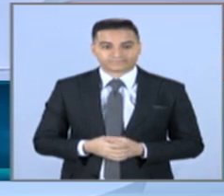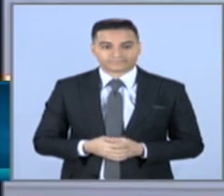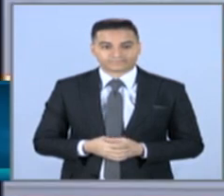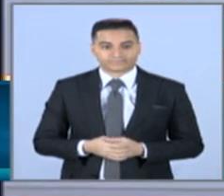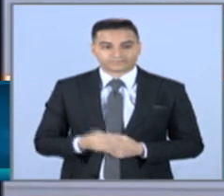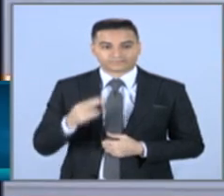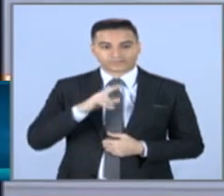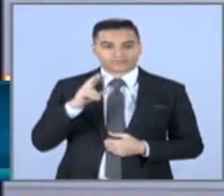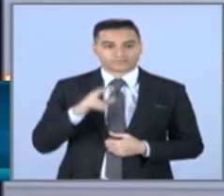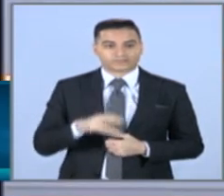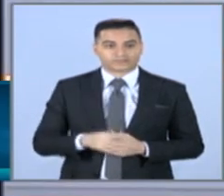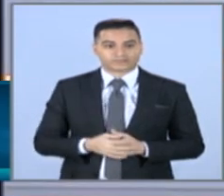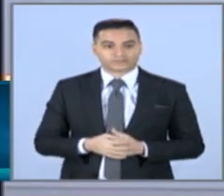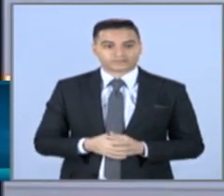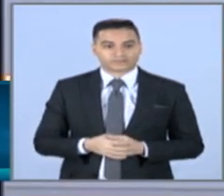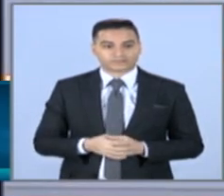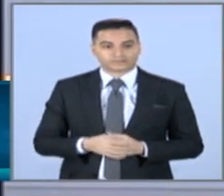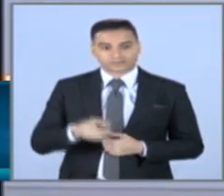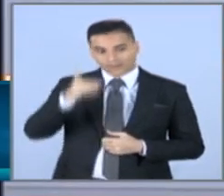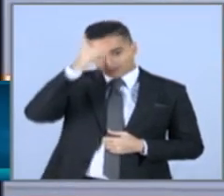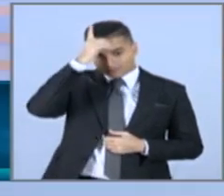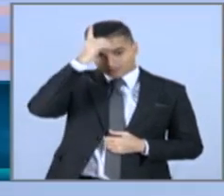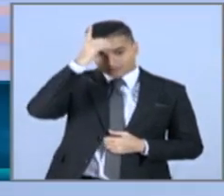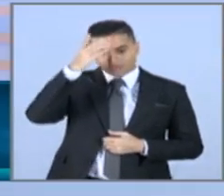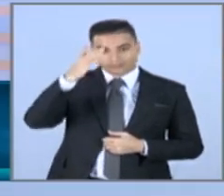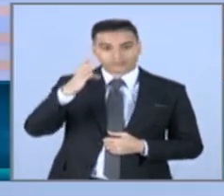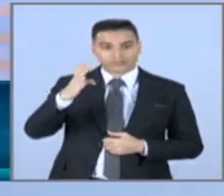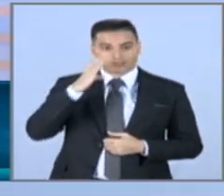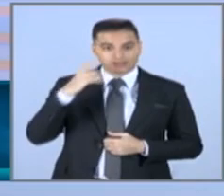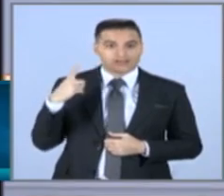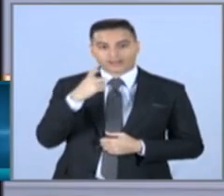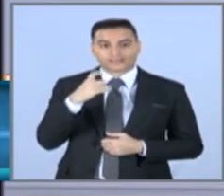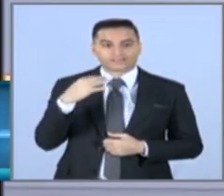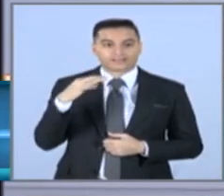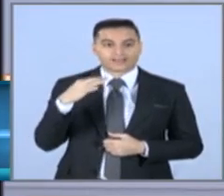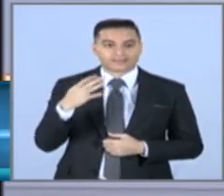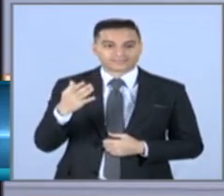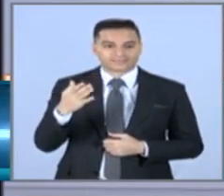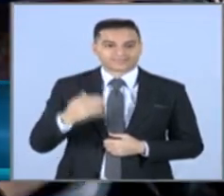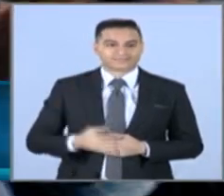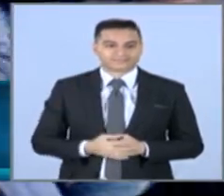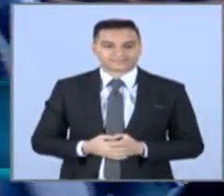علا؟ من ألمانيا. ألمانيا الهدف الذهبي.